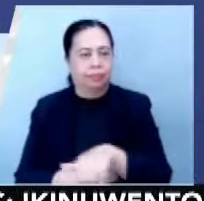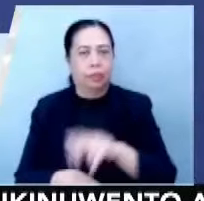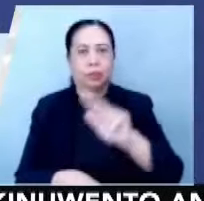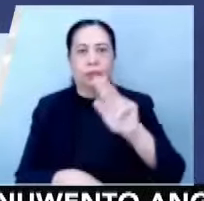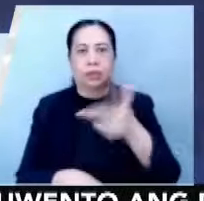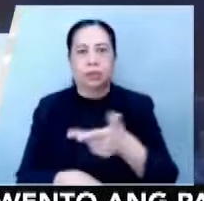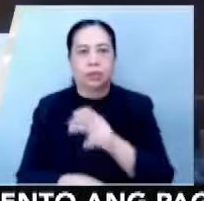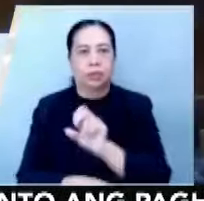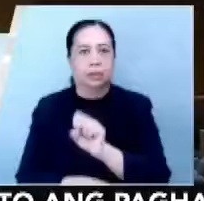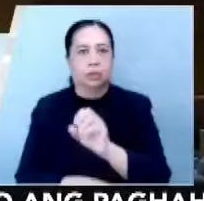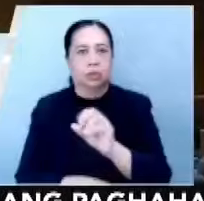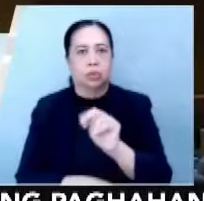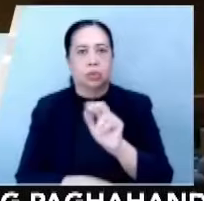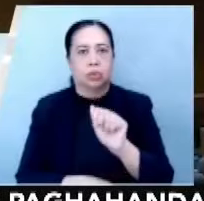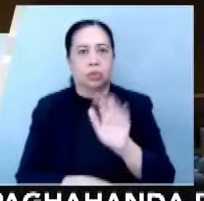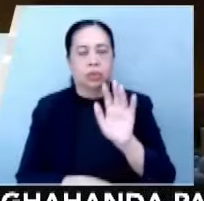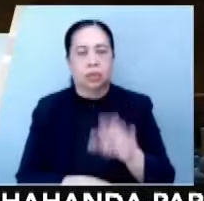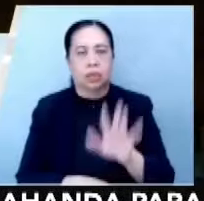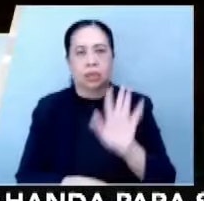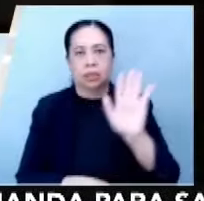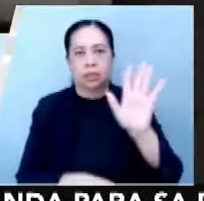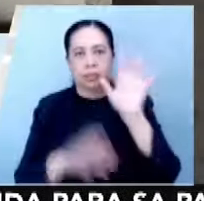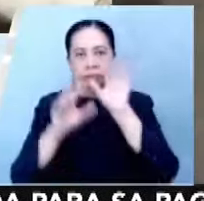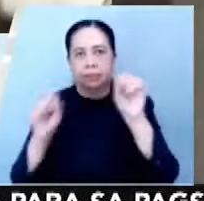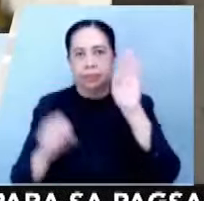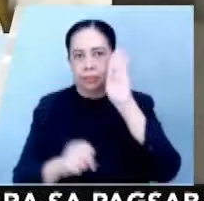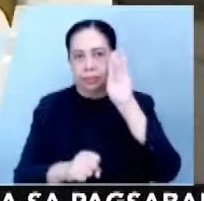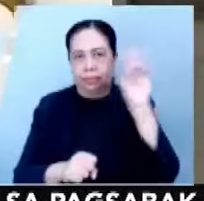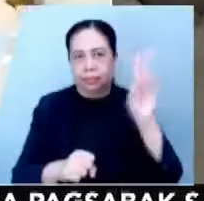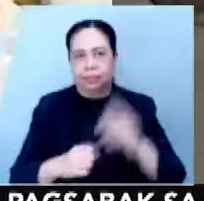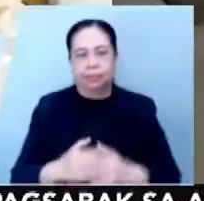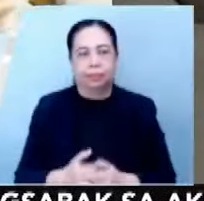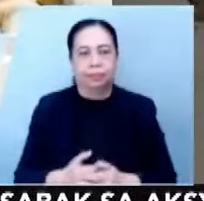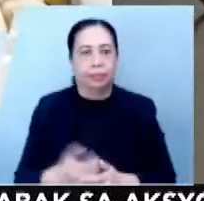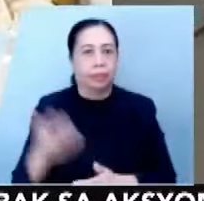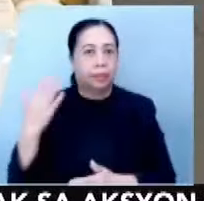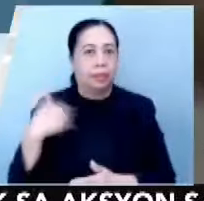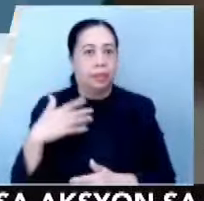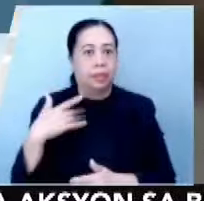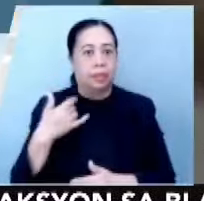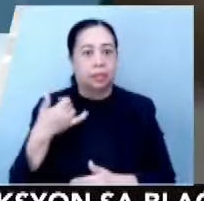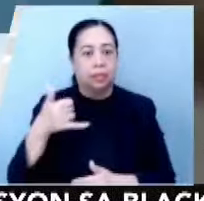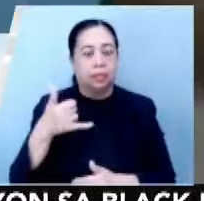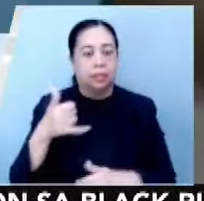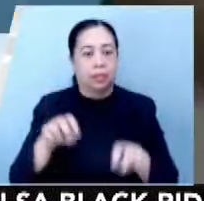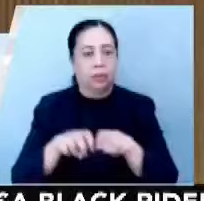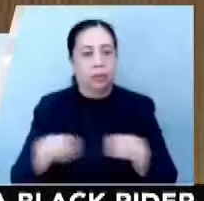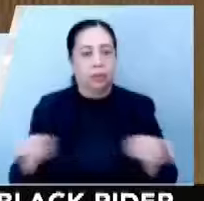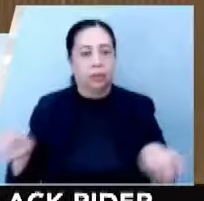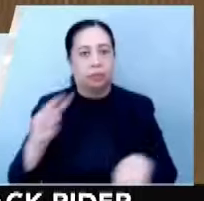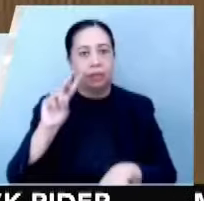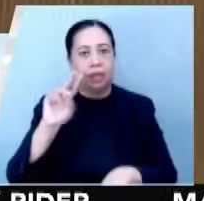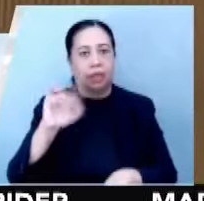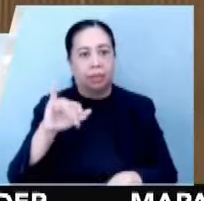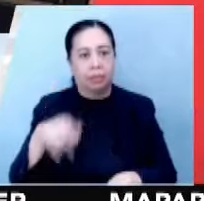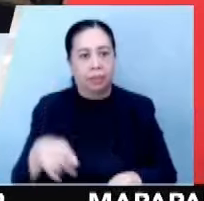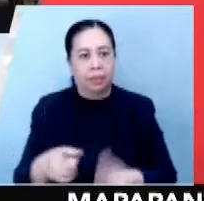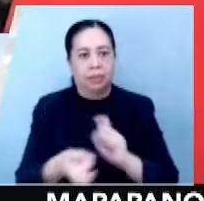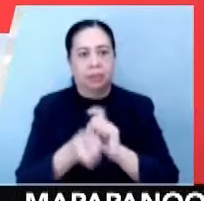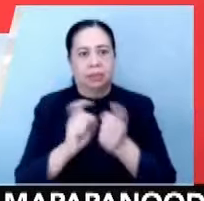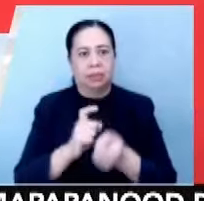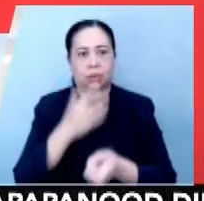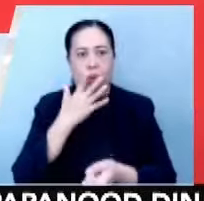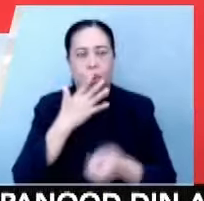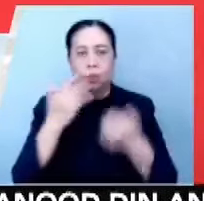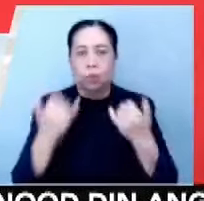Nation address o sona ng Pangulo. Ang dating mga dilaw na upuan sa VIP gallery, iba na ang kulay at